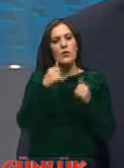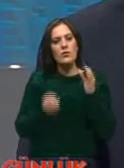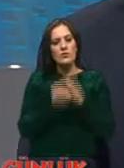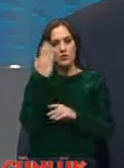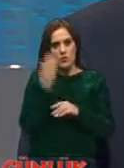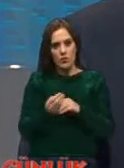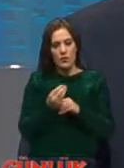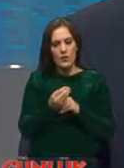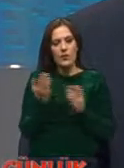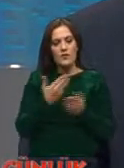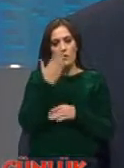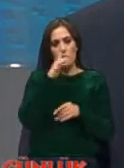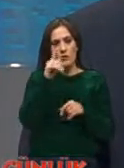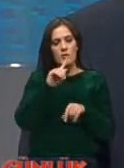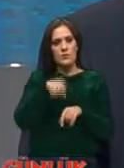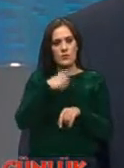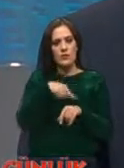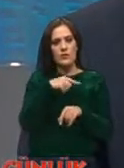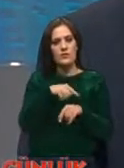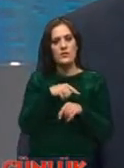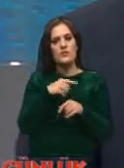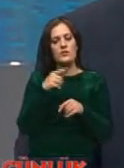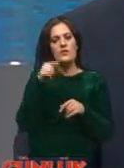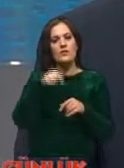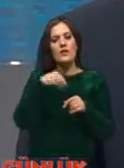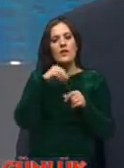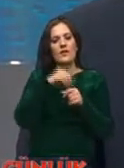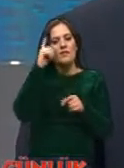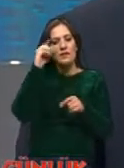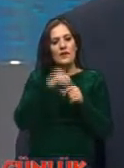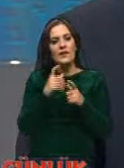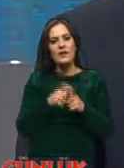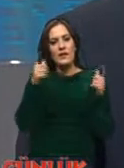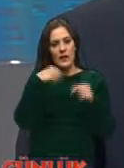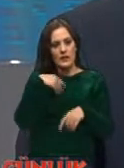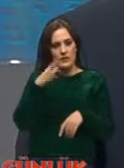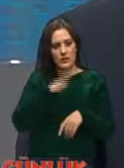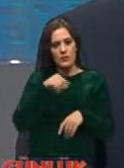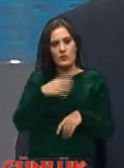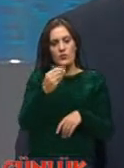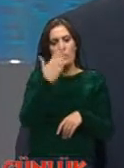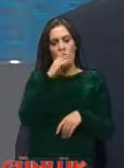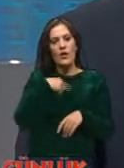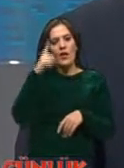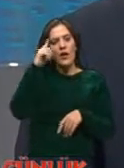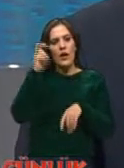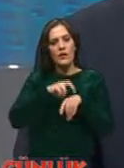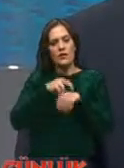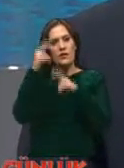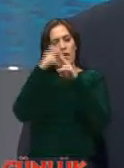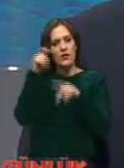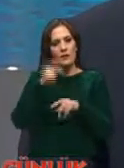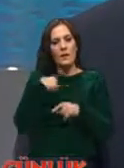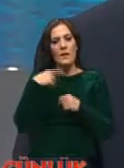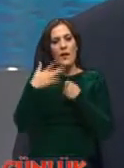olmak aslında doğal bir süreç. Yani doğru. Arge ya da inovasyon ya da fikir geliştiriyorsanız bu çok doğal. Esinleniyor olmanız sadece